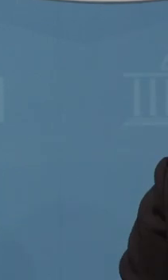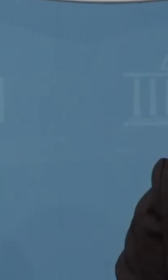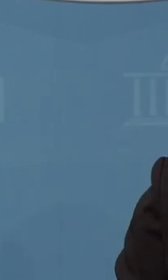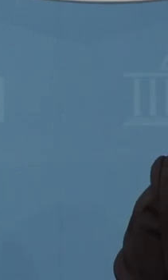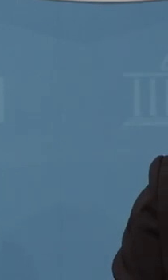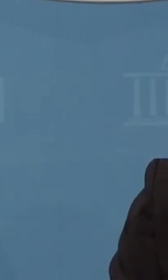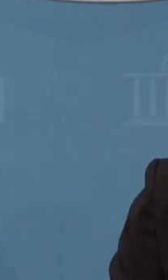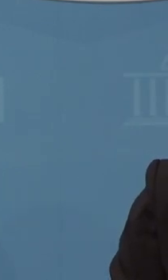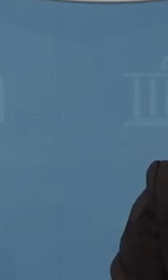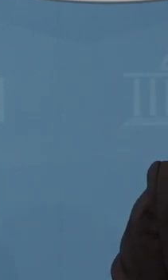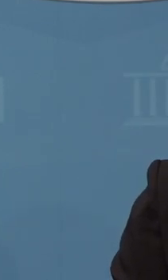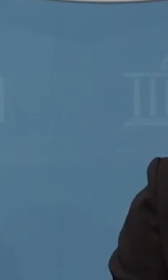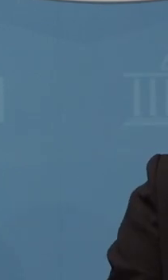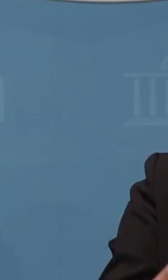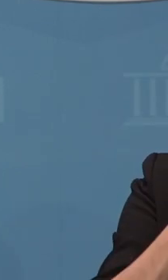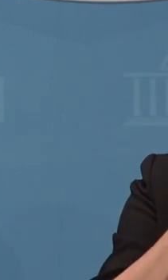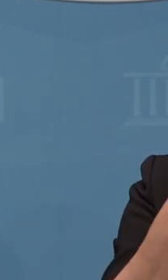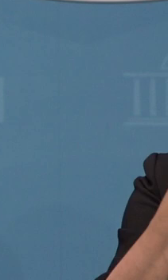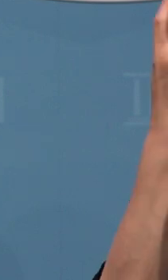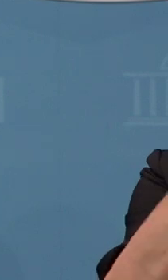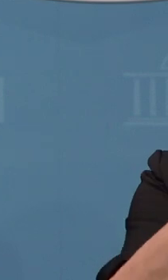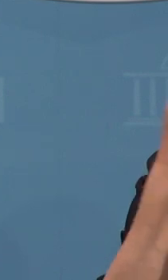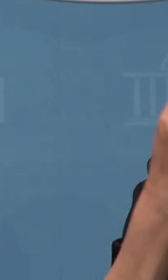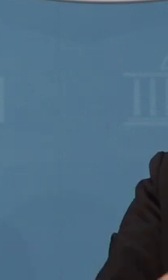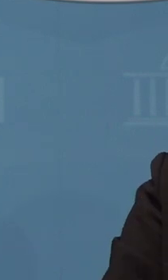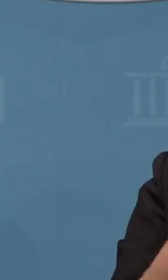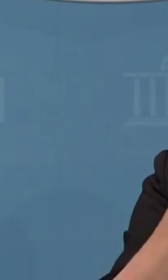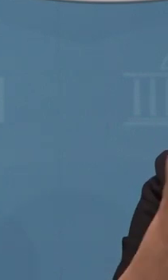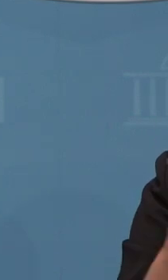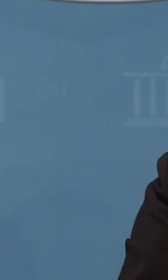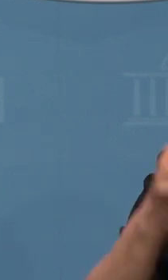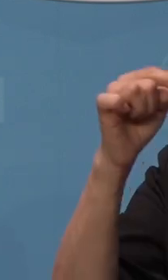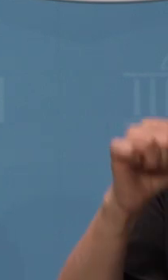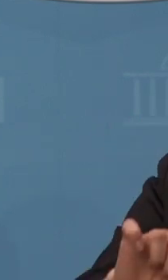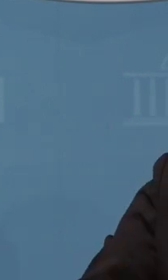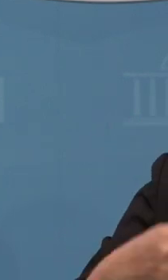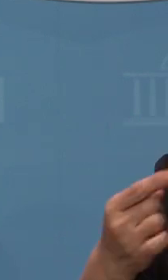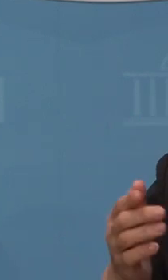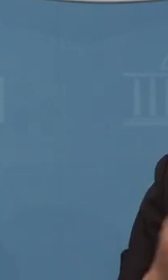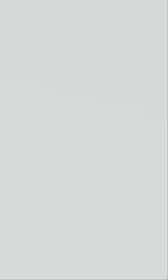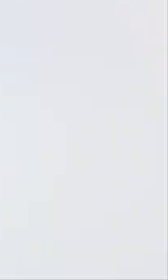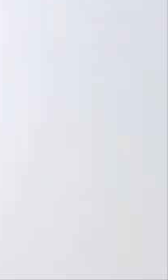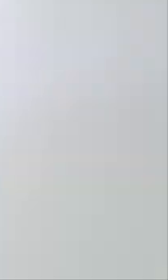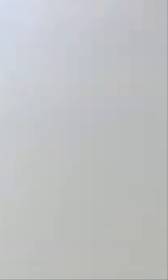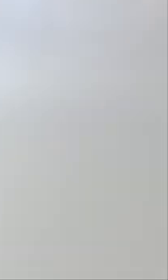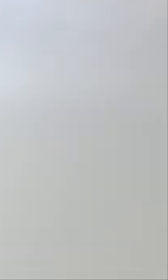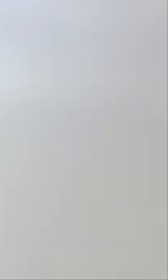안간이니만 못합니다. 실질적 검증 활동이 될 수 있도록 협상에 임하기를 바랍니다.